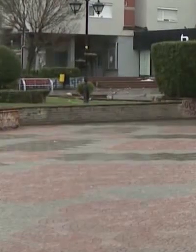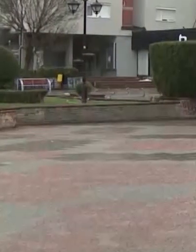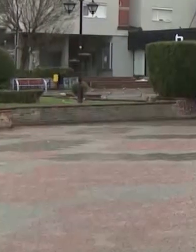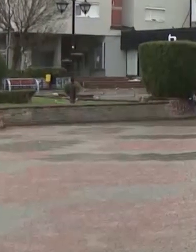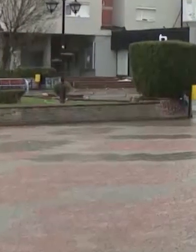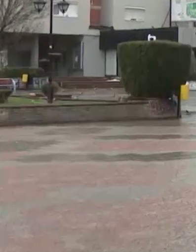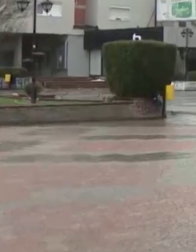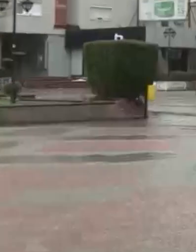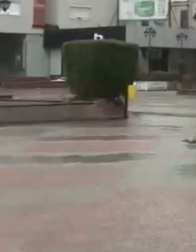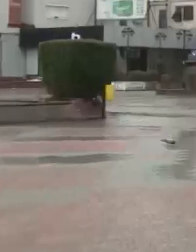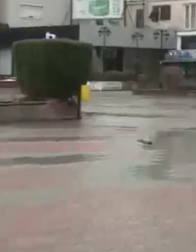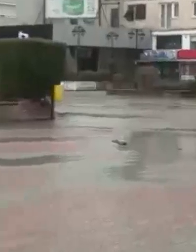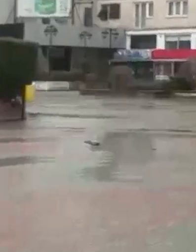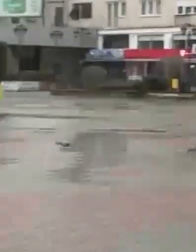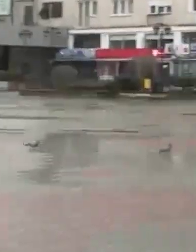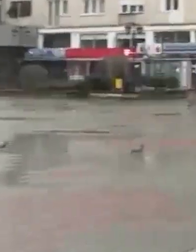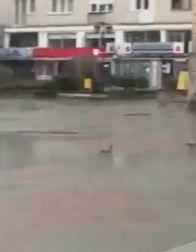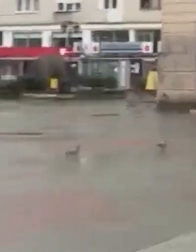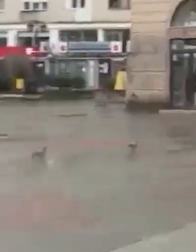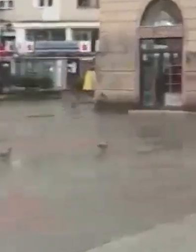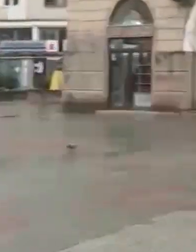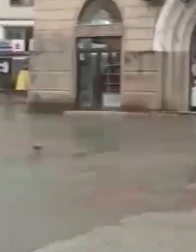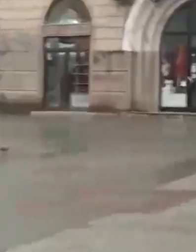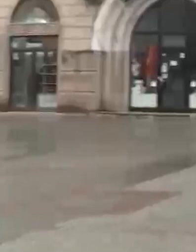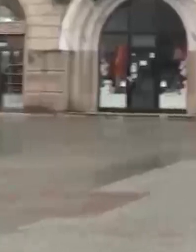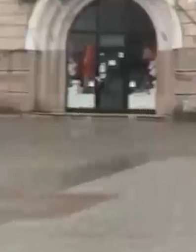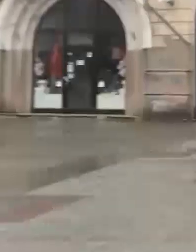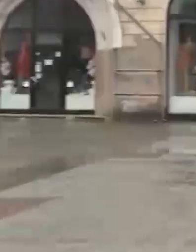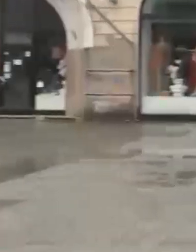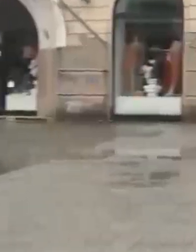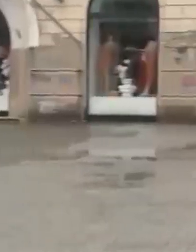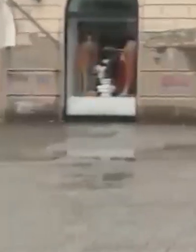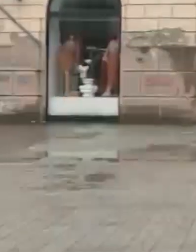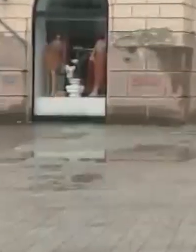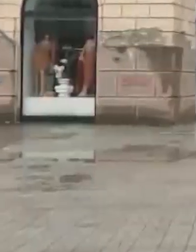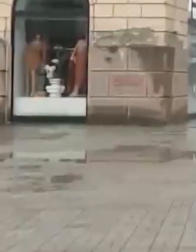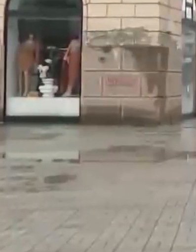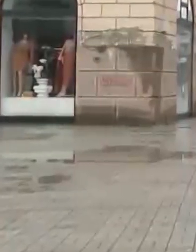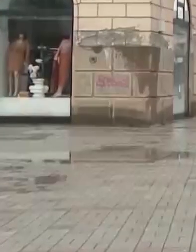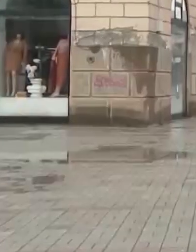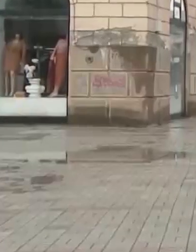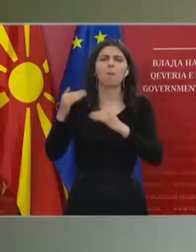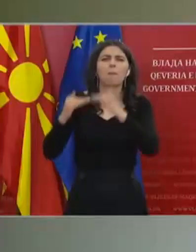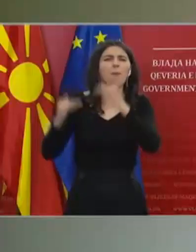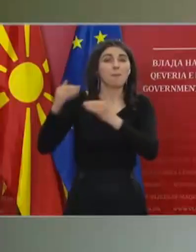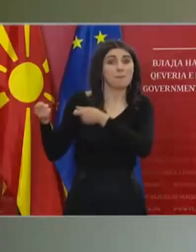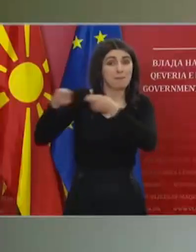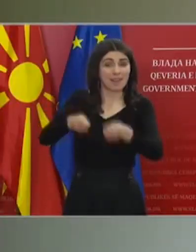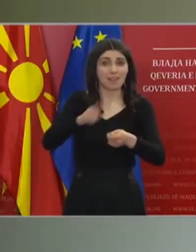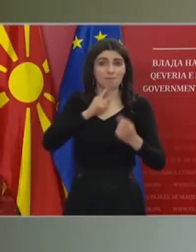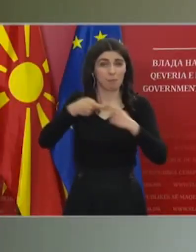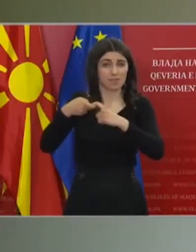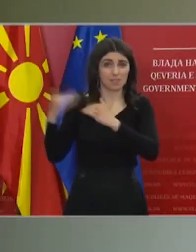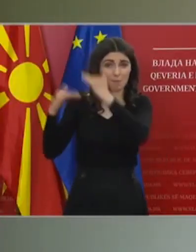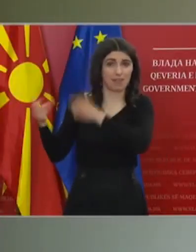Бухова постапката е спротивна на протоколите, бидејќи секој пункт каде се зема бриз мора да има дозвола од министерството. Позитивната вест